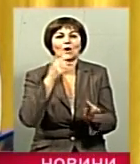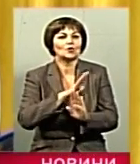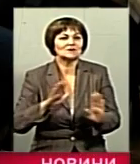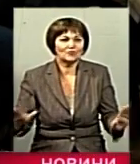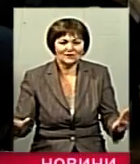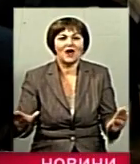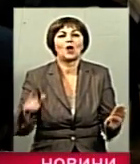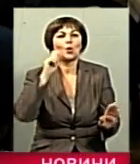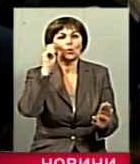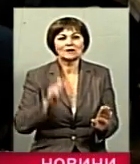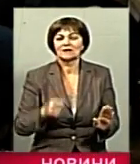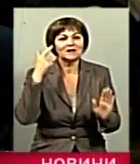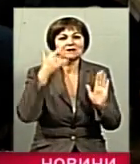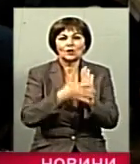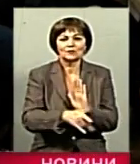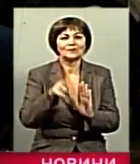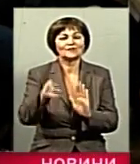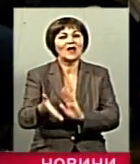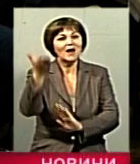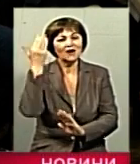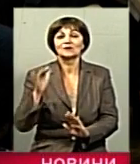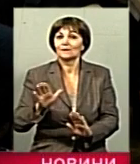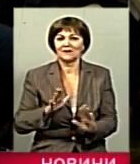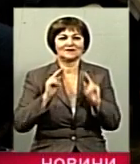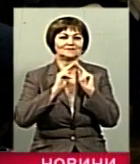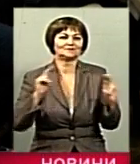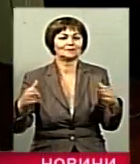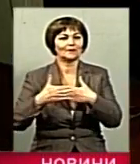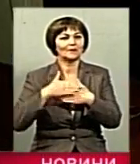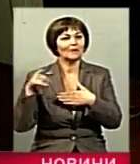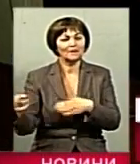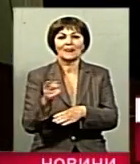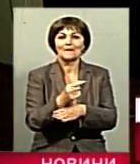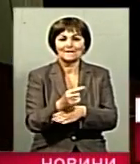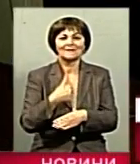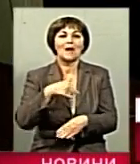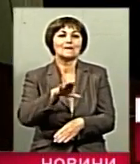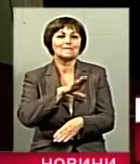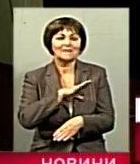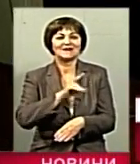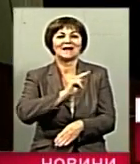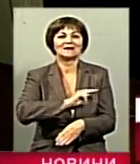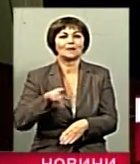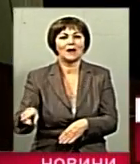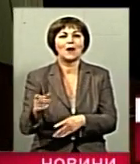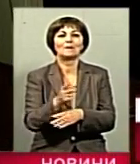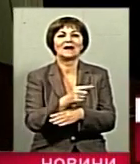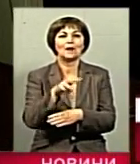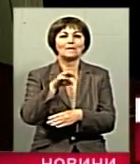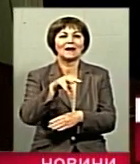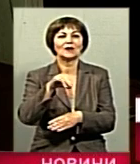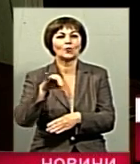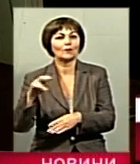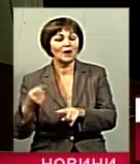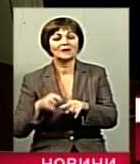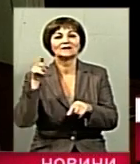розуміє її. В Україні пані Ева раніше вже викладала поблизу Мелітополя. Работала возле Мелітополя, там теж живуть чехи,